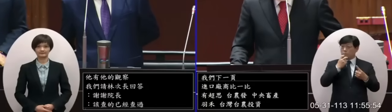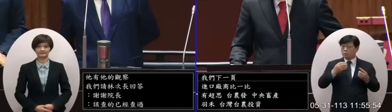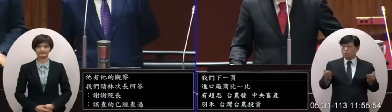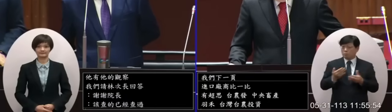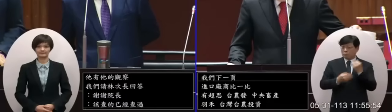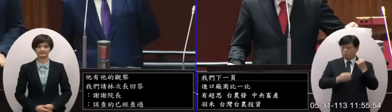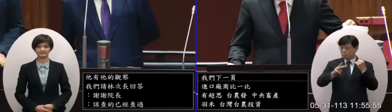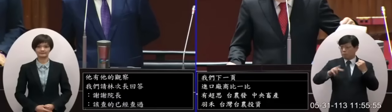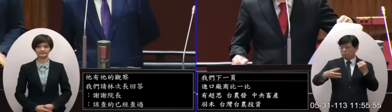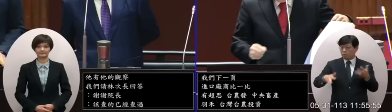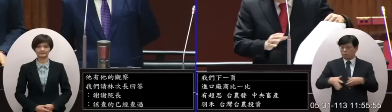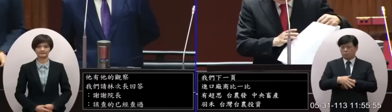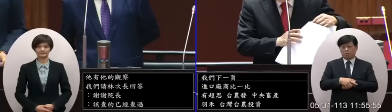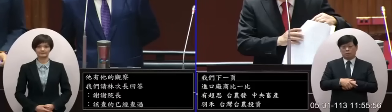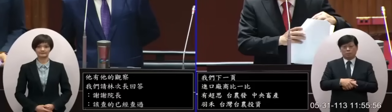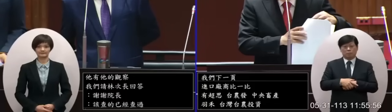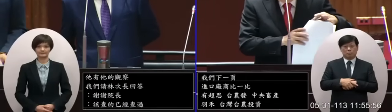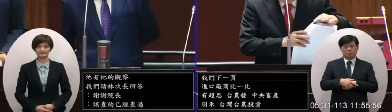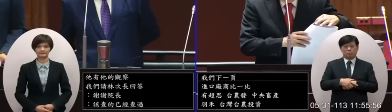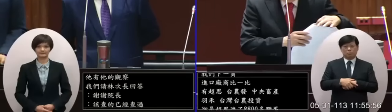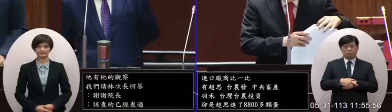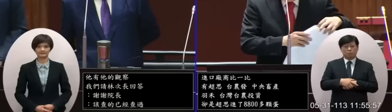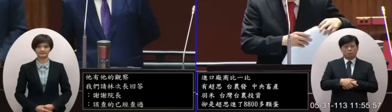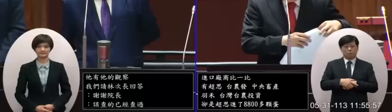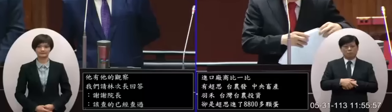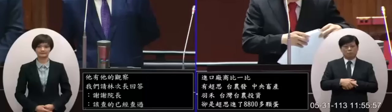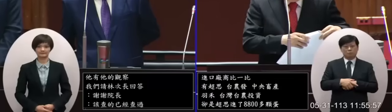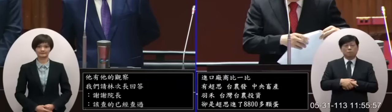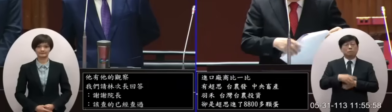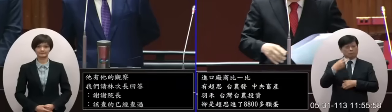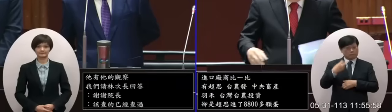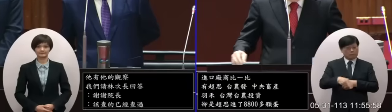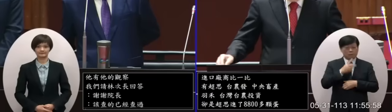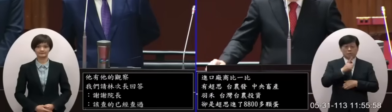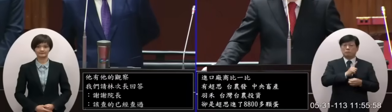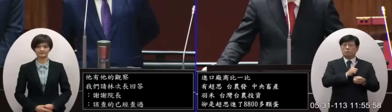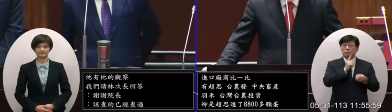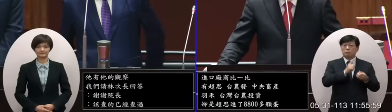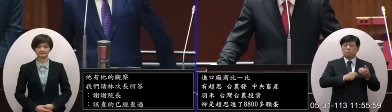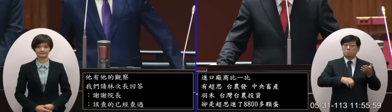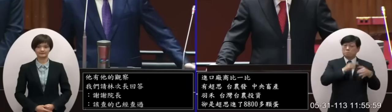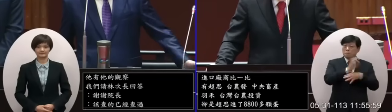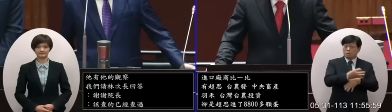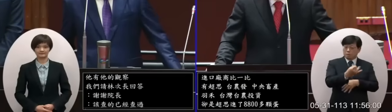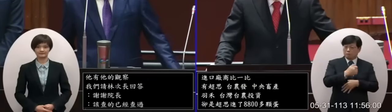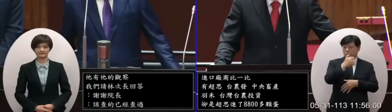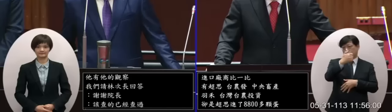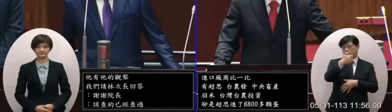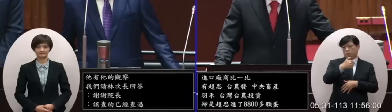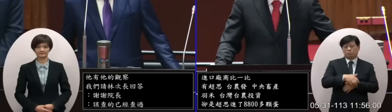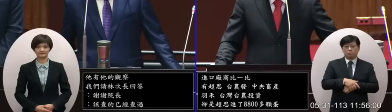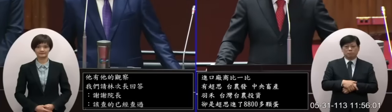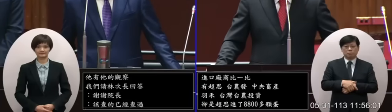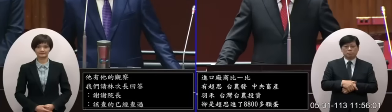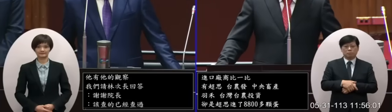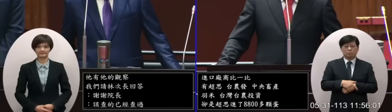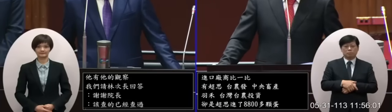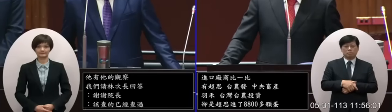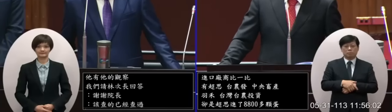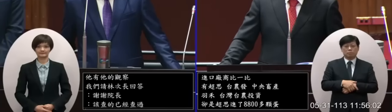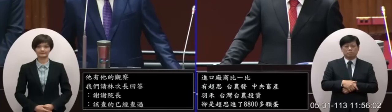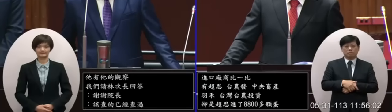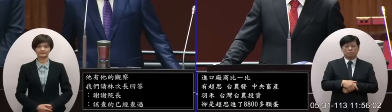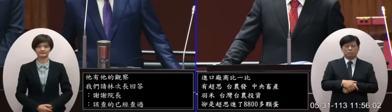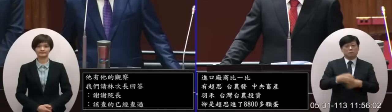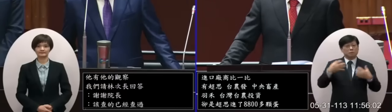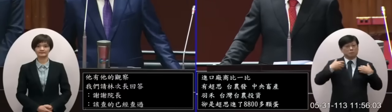产3000多颗还要多，而资本额只有50万，啊，